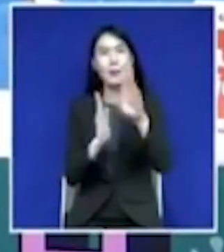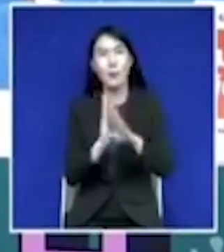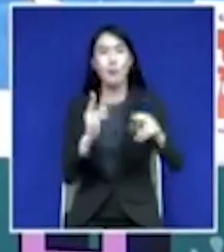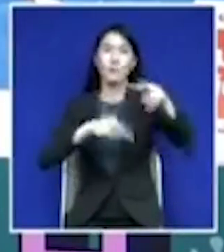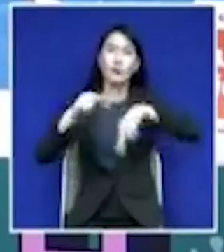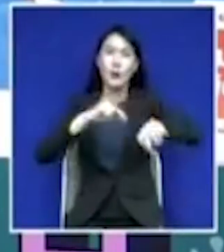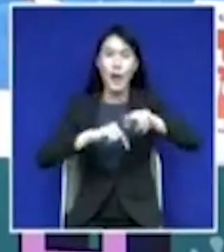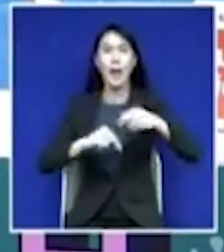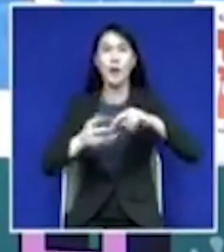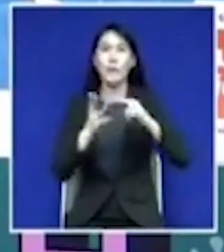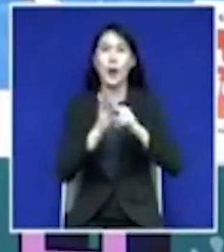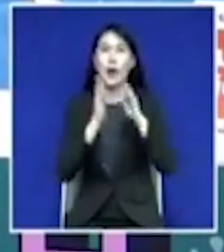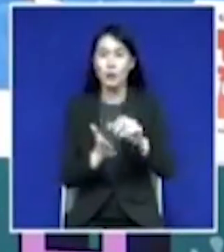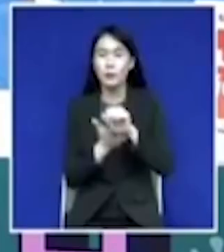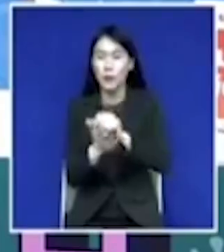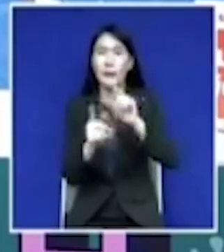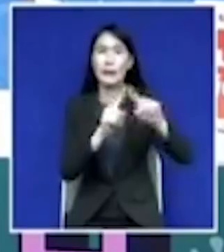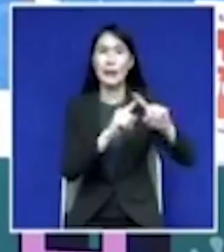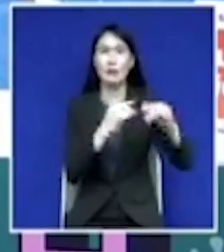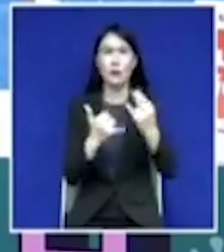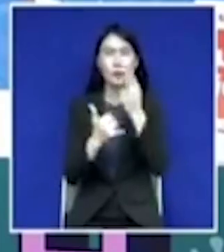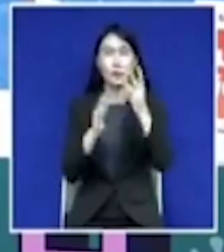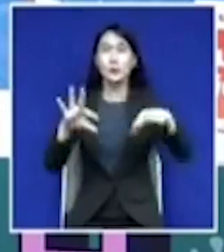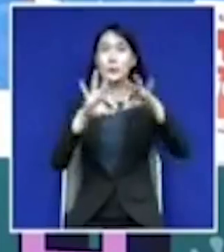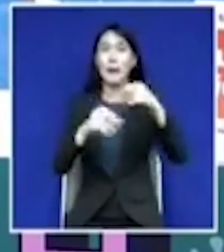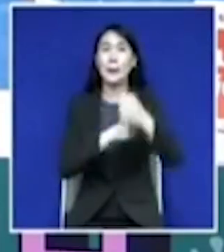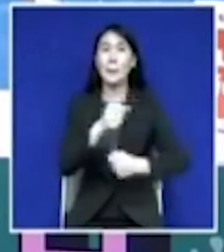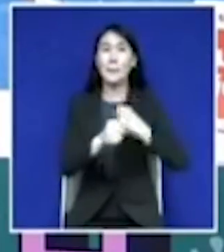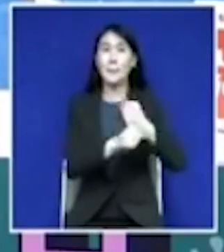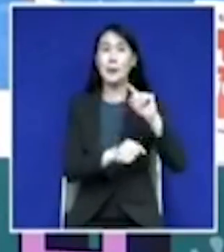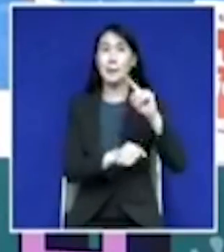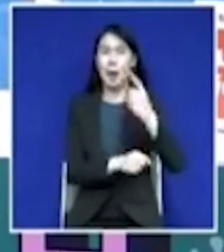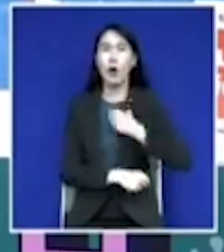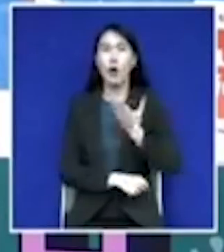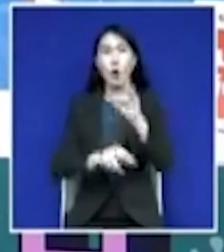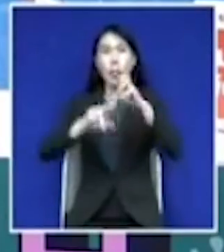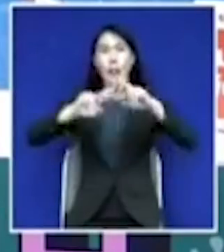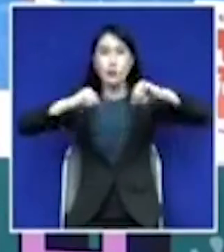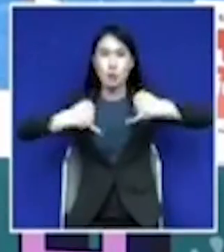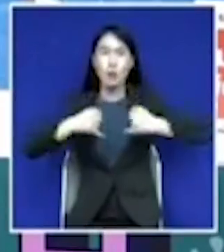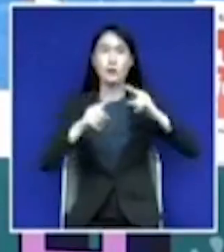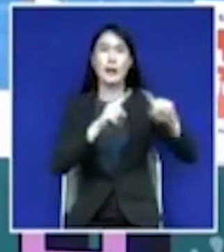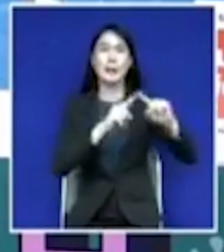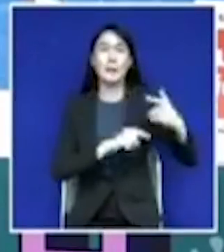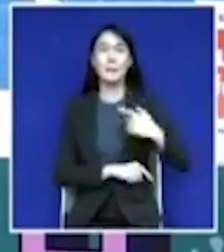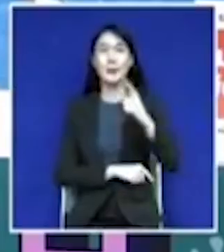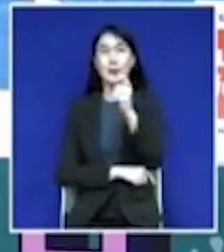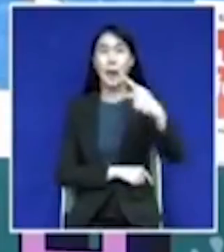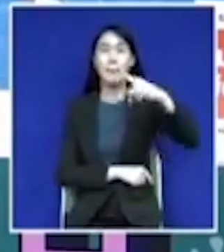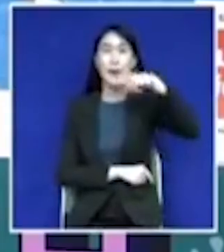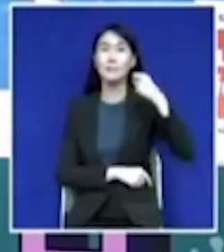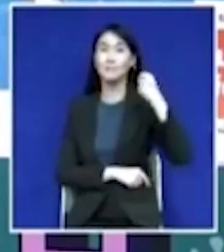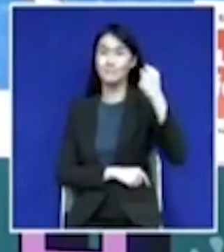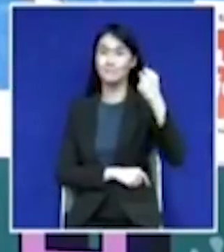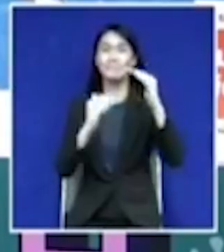อยู่ในช่วงของเทศกาลปีใหม่นี้ขอให้ท่านลงตรงนี้ให้ได้มากๆนะครับแล้วก็เรื่องของ